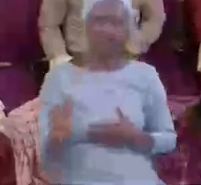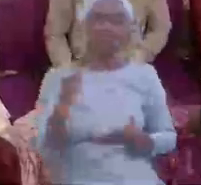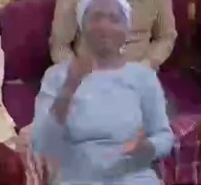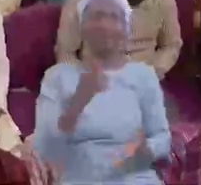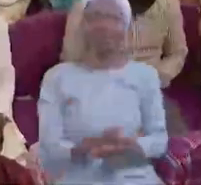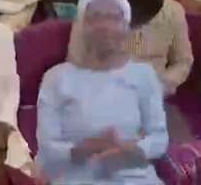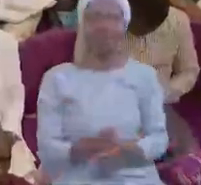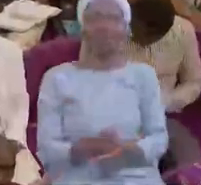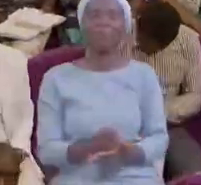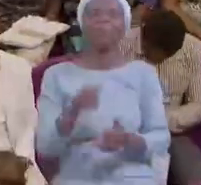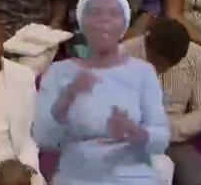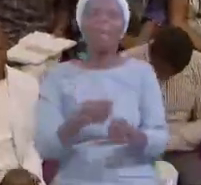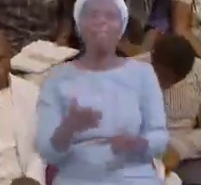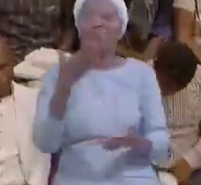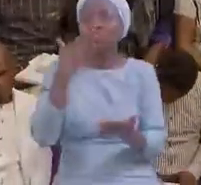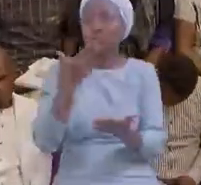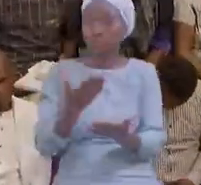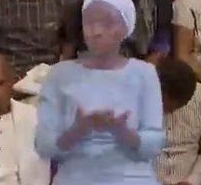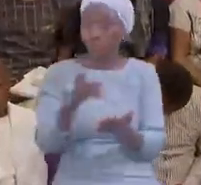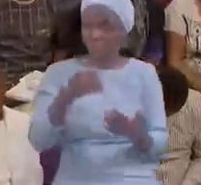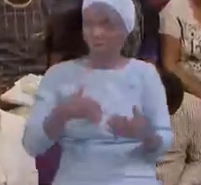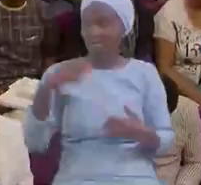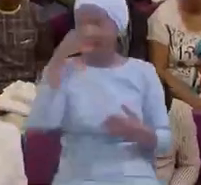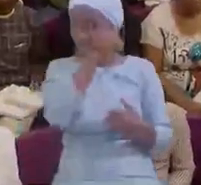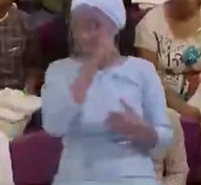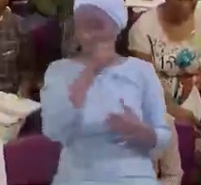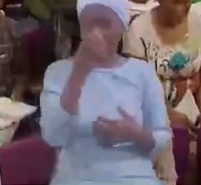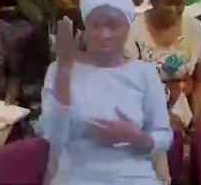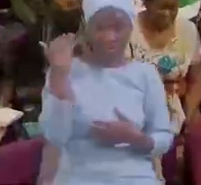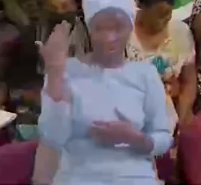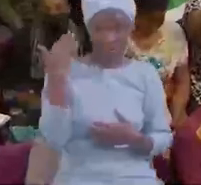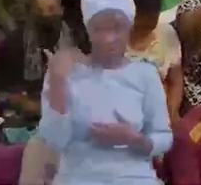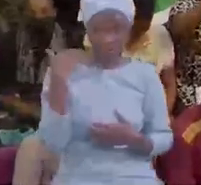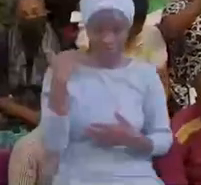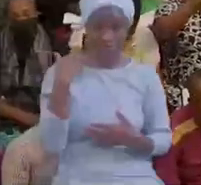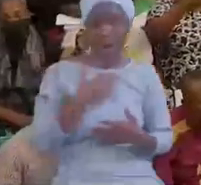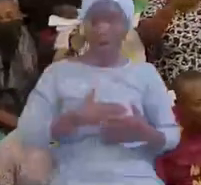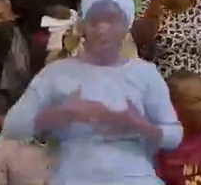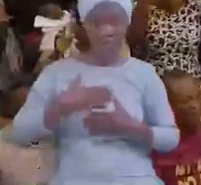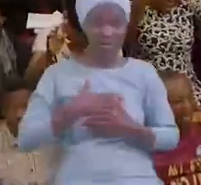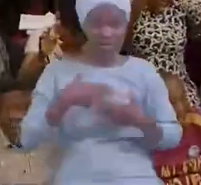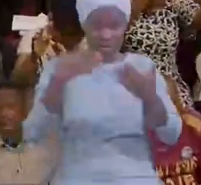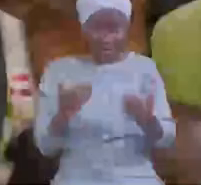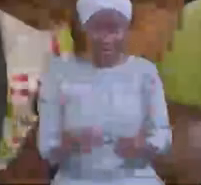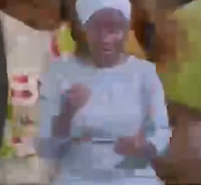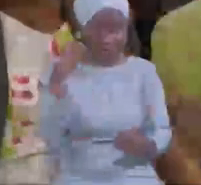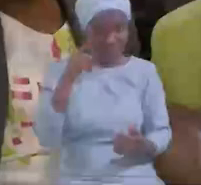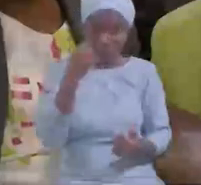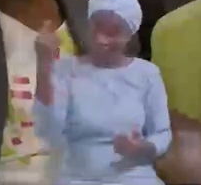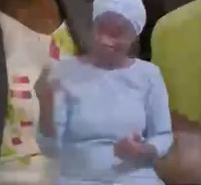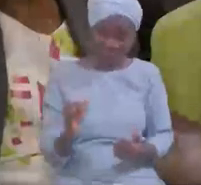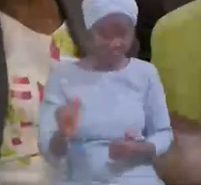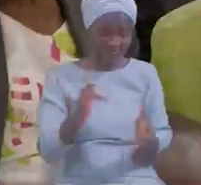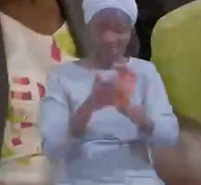Toutes bonnes choses que vous avez ratées dans le passé, maintenant des délices éternels pour vous. Un